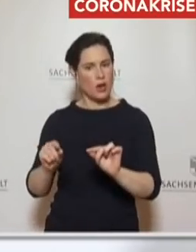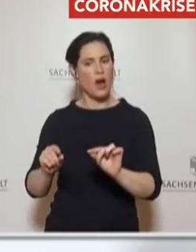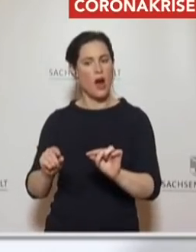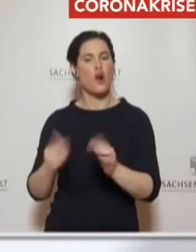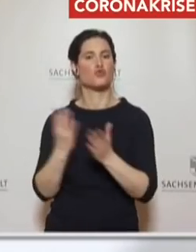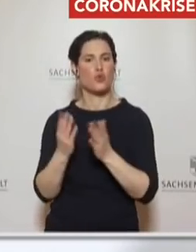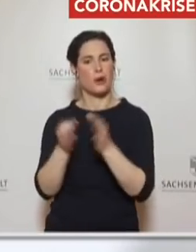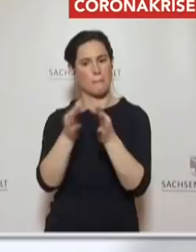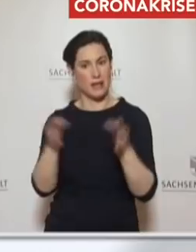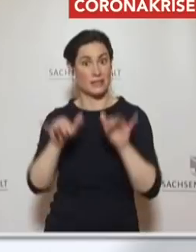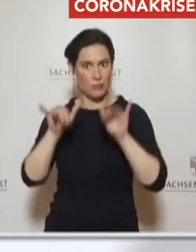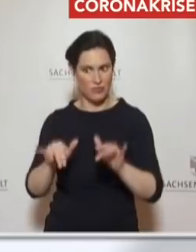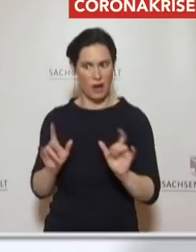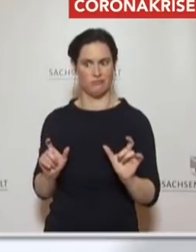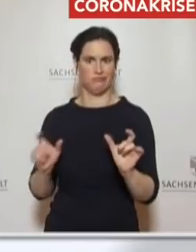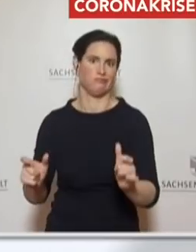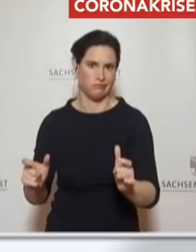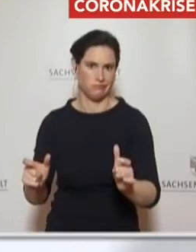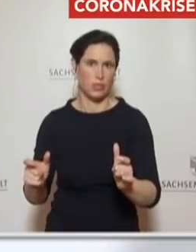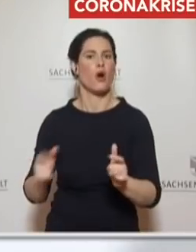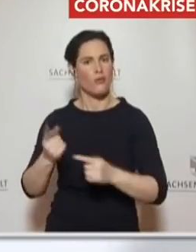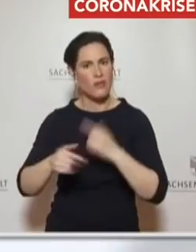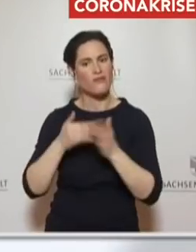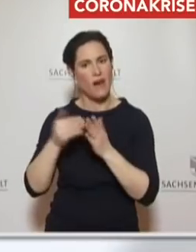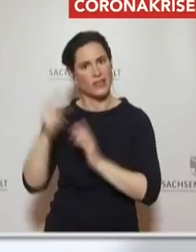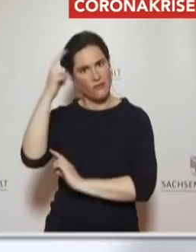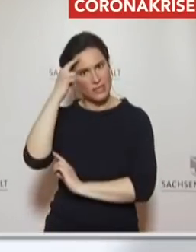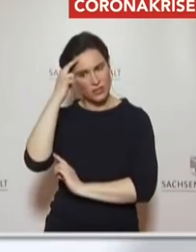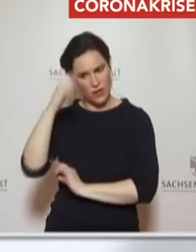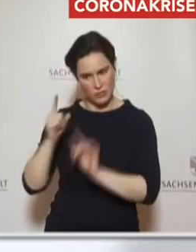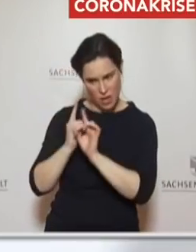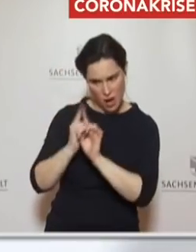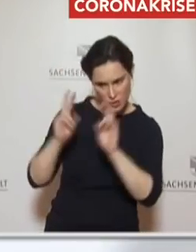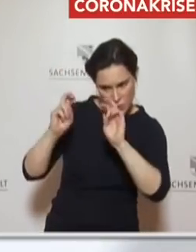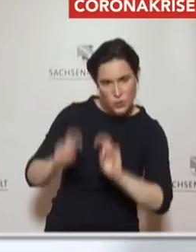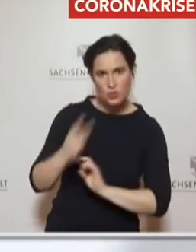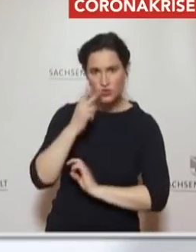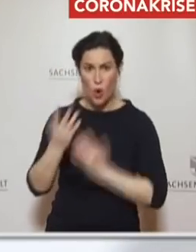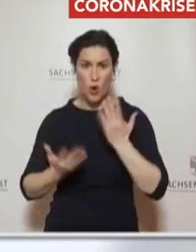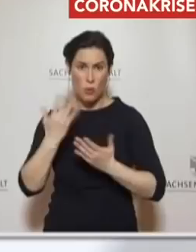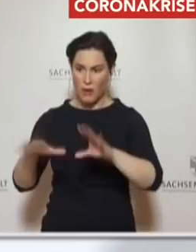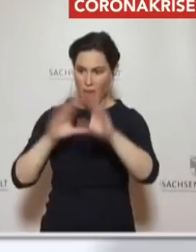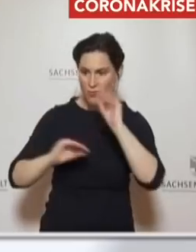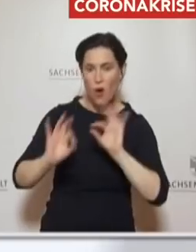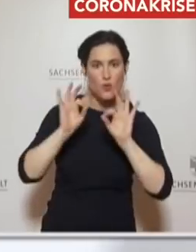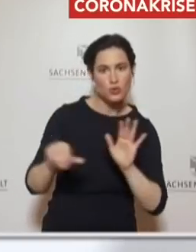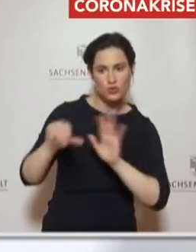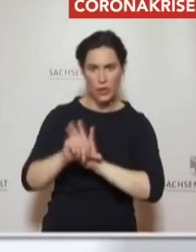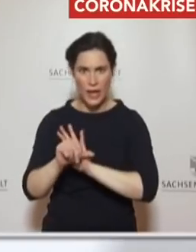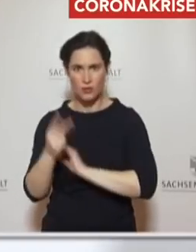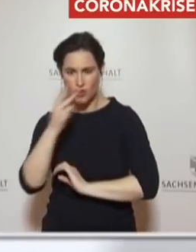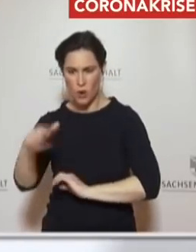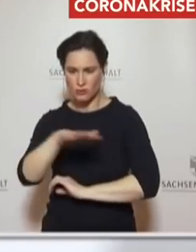entsprechende Vorkehrungen getroffen haben, die wir auch weiterhin auch wissenschaftlich begleiten, um auch Erfahrungen in den Bereichen auch